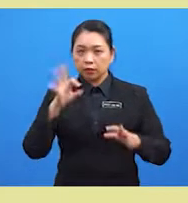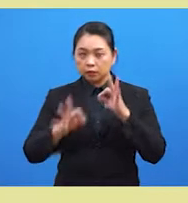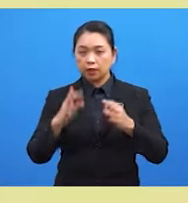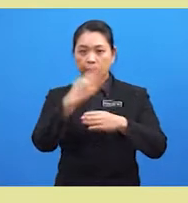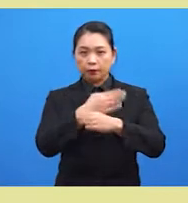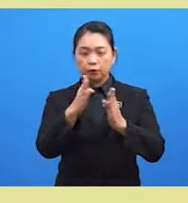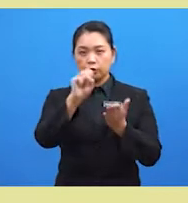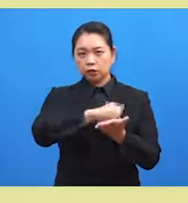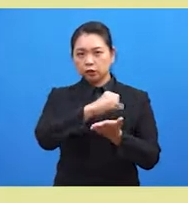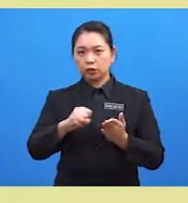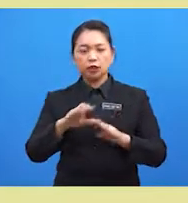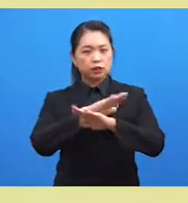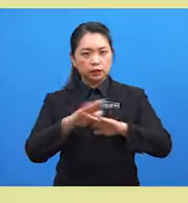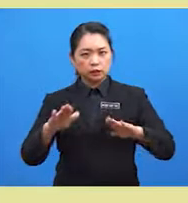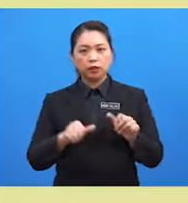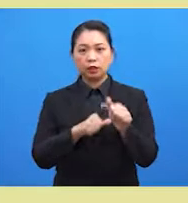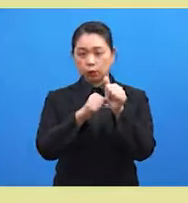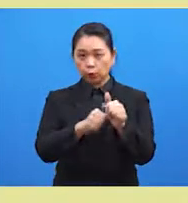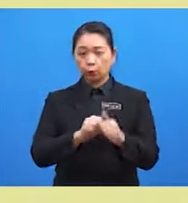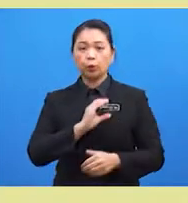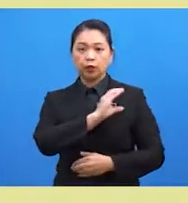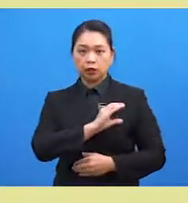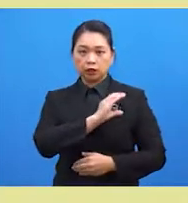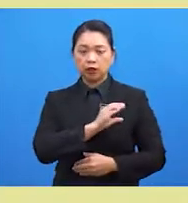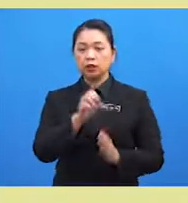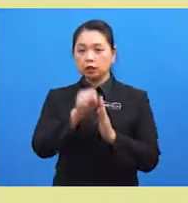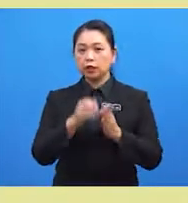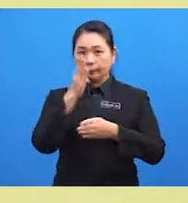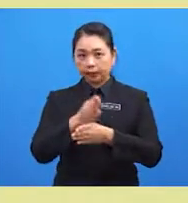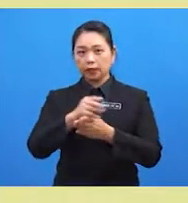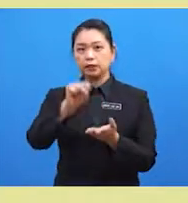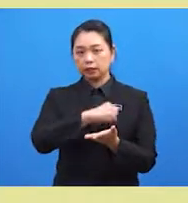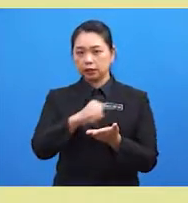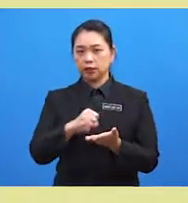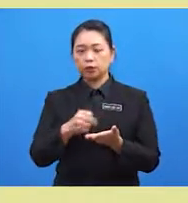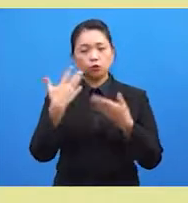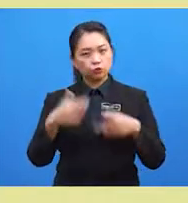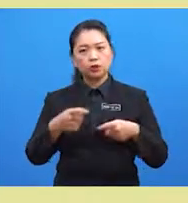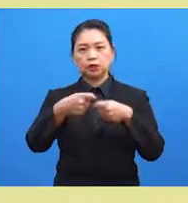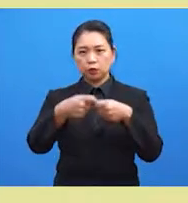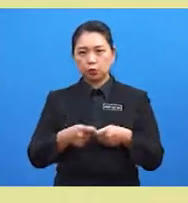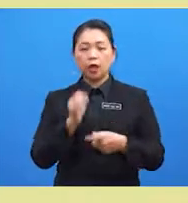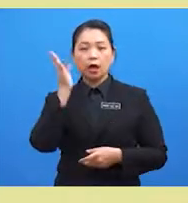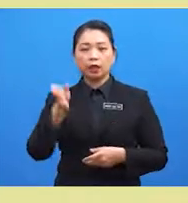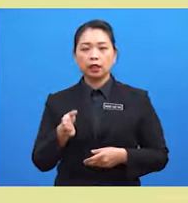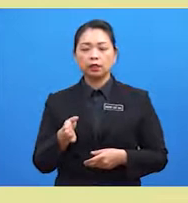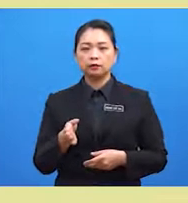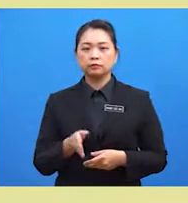Sekiranya bentuk syair tidak menepati kriteria sebenar syair, sudah tentu